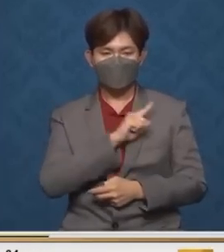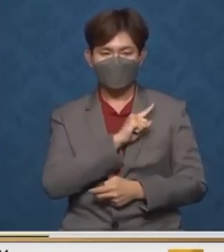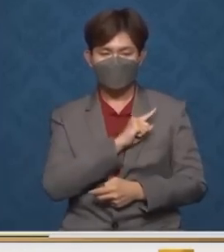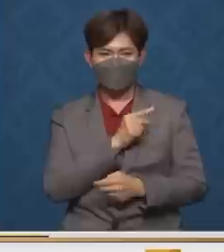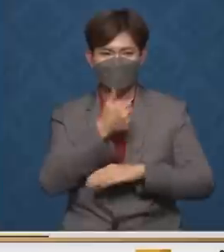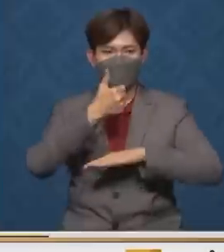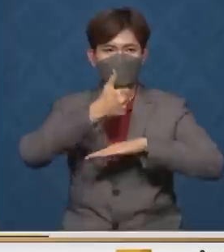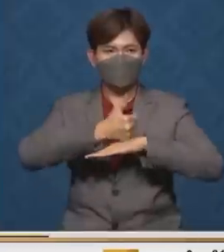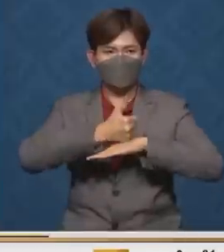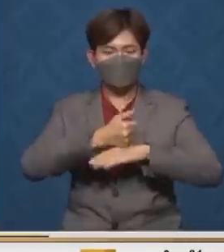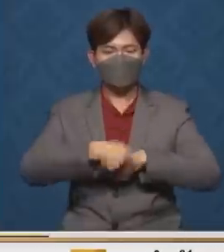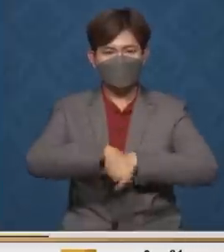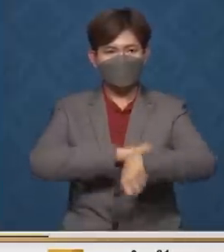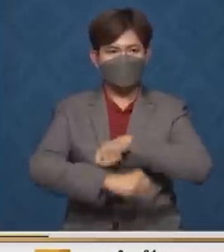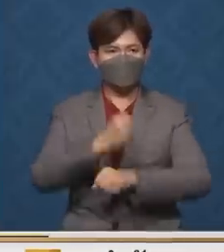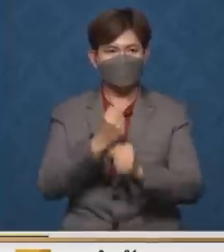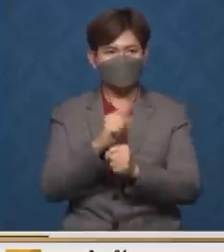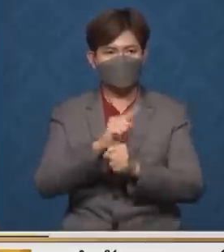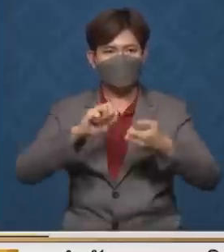ฝ่าย